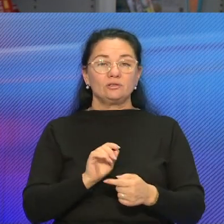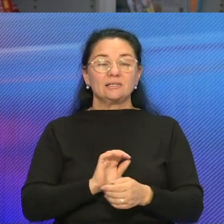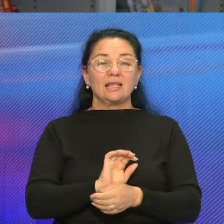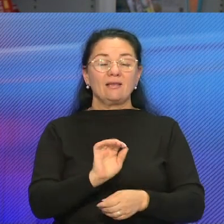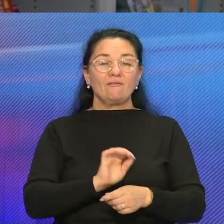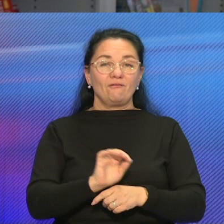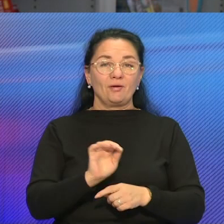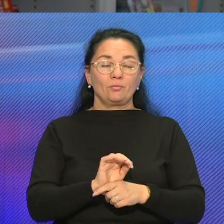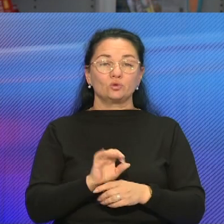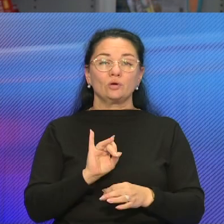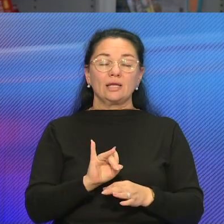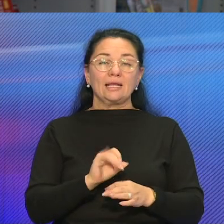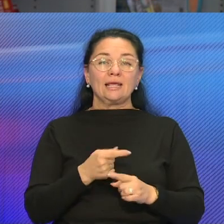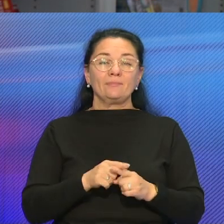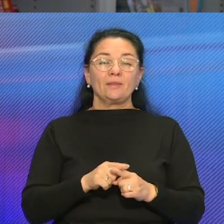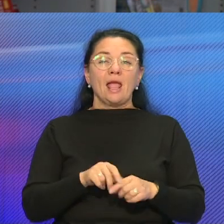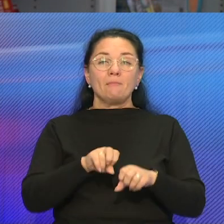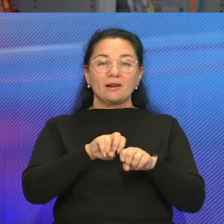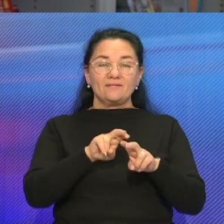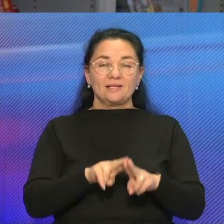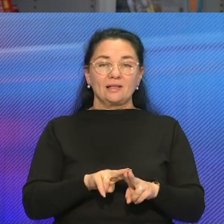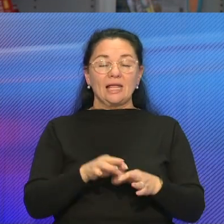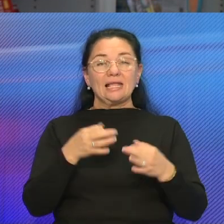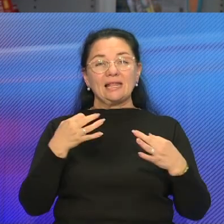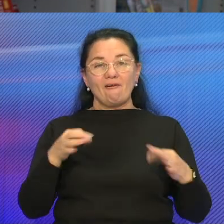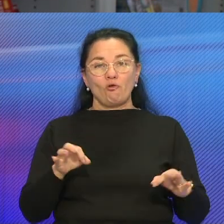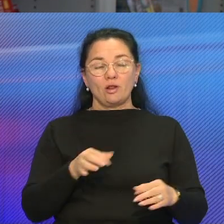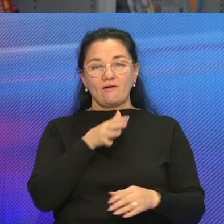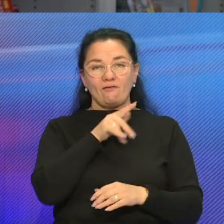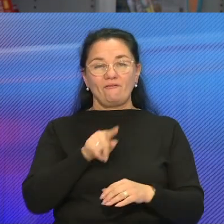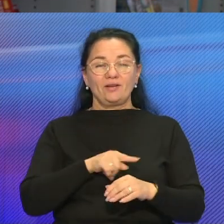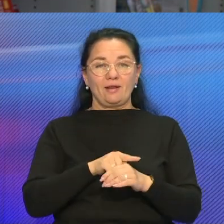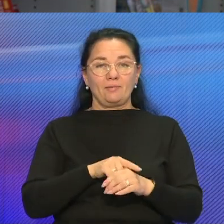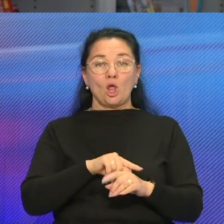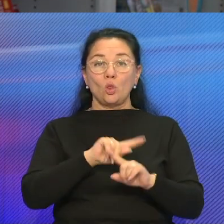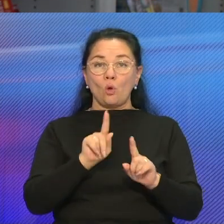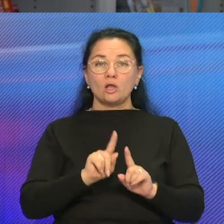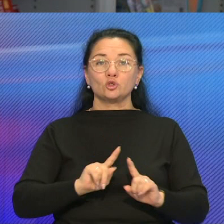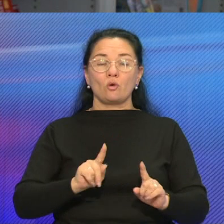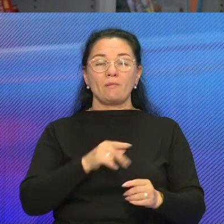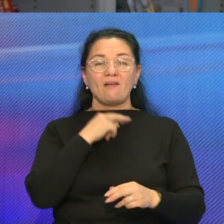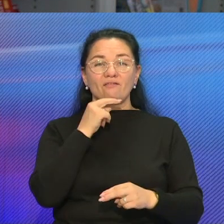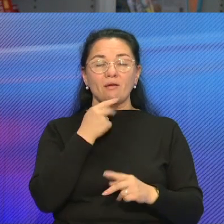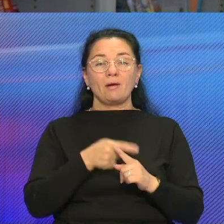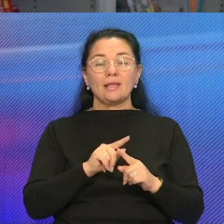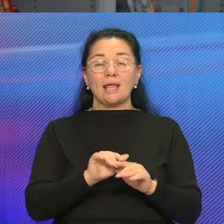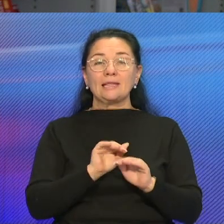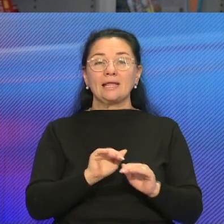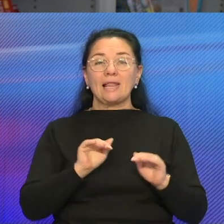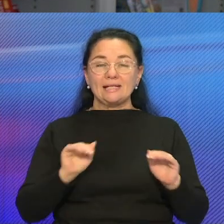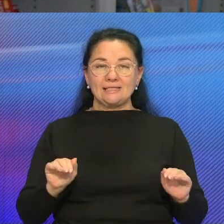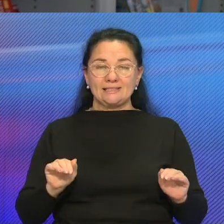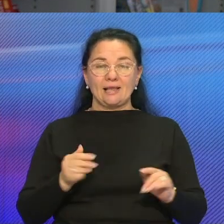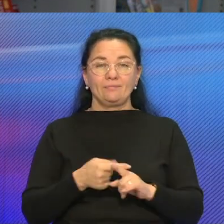і ў допамогу професійны дзейнасті і для вольнага часу. Але асабліваю вагу мы звартаўм і на дзіцяўчу аудыторую.